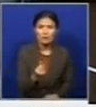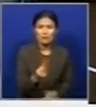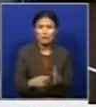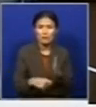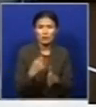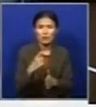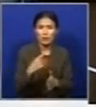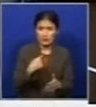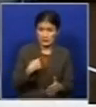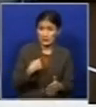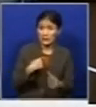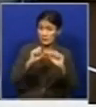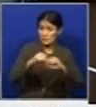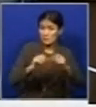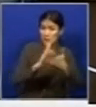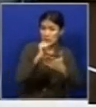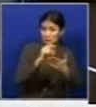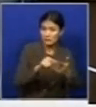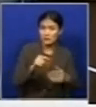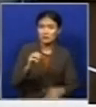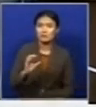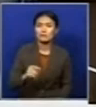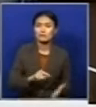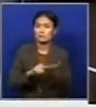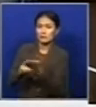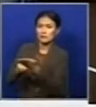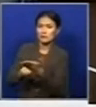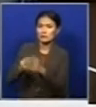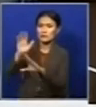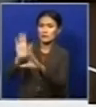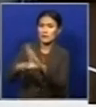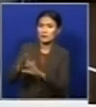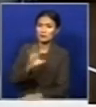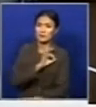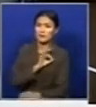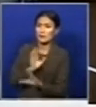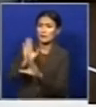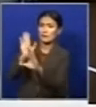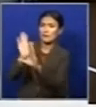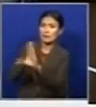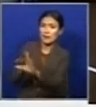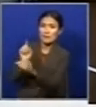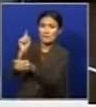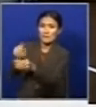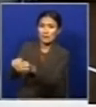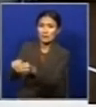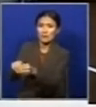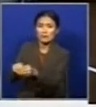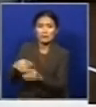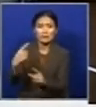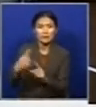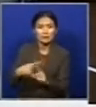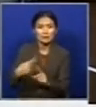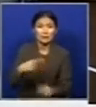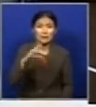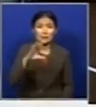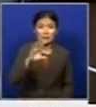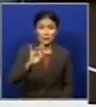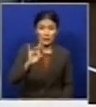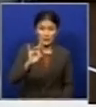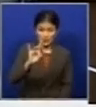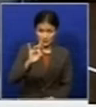มัครเป็นสมาชิกให้ทันภายในการประชุม CPTPP ในเดือนสิงหาคมที่จะถึ